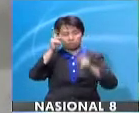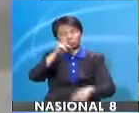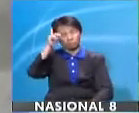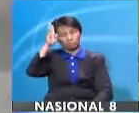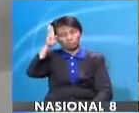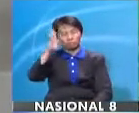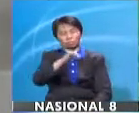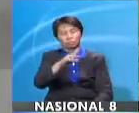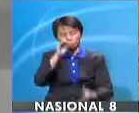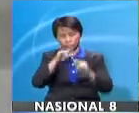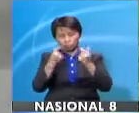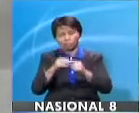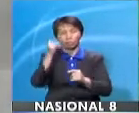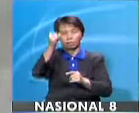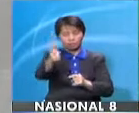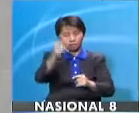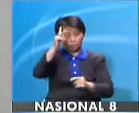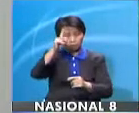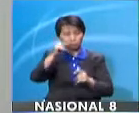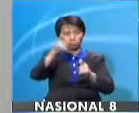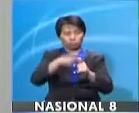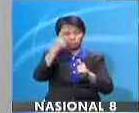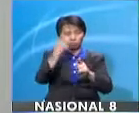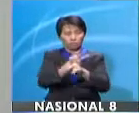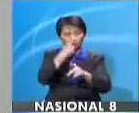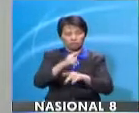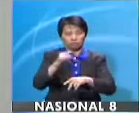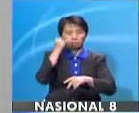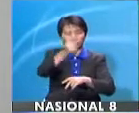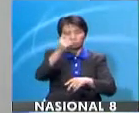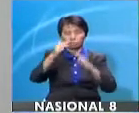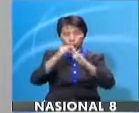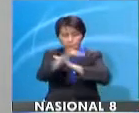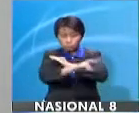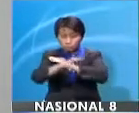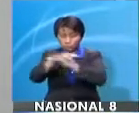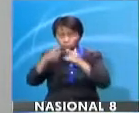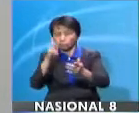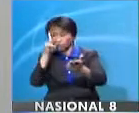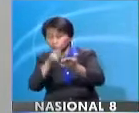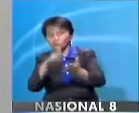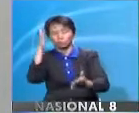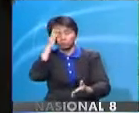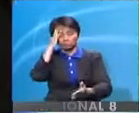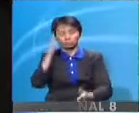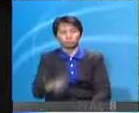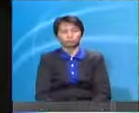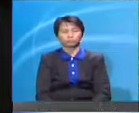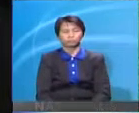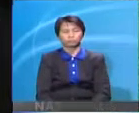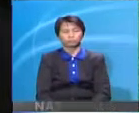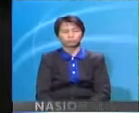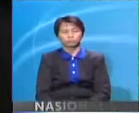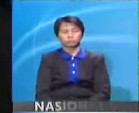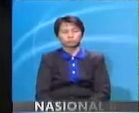penjenayah ini dipercayai turun ke Kelantan sebulan sekali untuk menyamun rumah mangsa yang telah dikenal pasti. Okey,